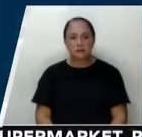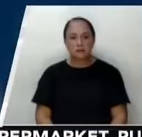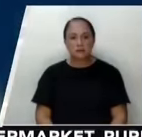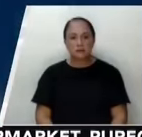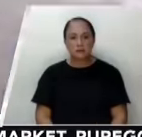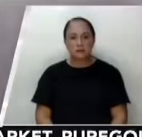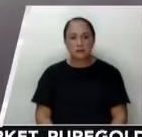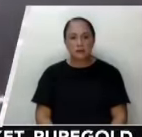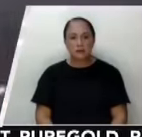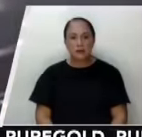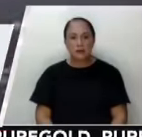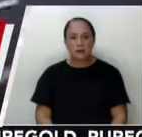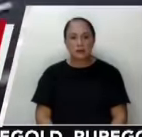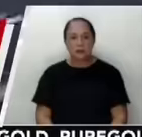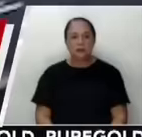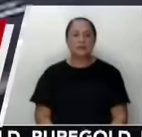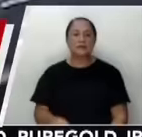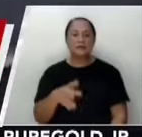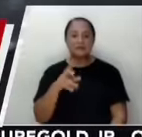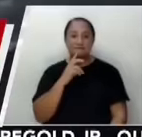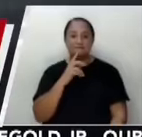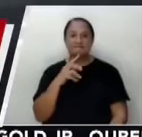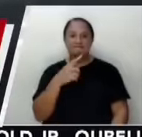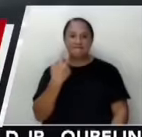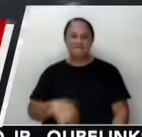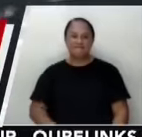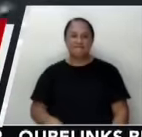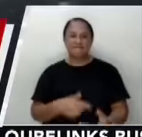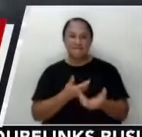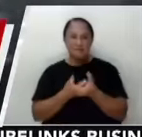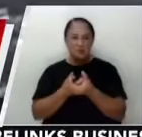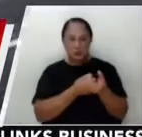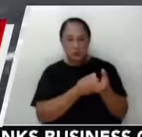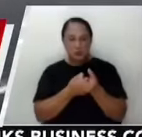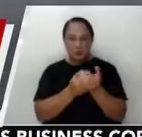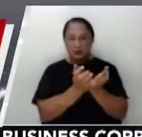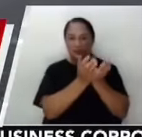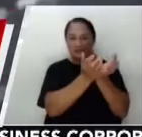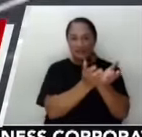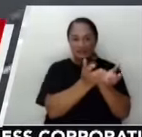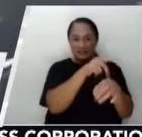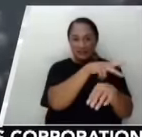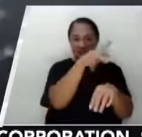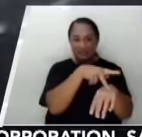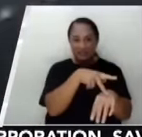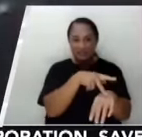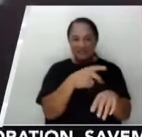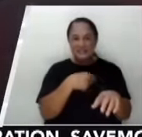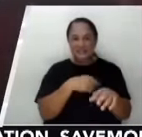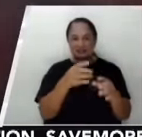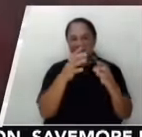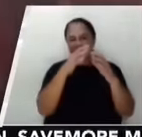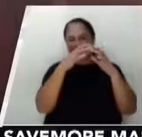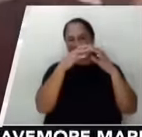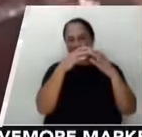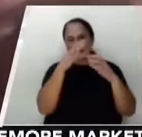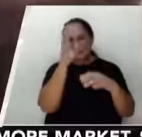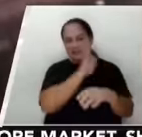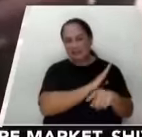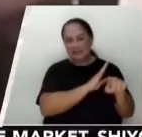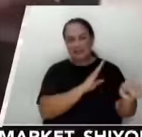Habang binobomba ng tubig ng China Coast Guard ang Unaiza May 4 ng Pilipinas hanggang mawasak nitong Sabado sa Ayungin